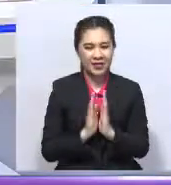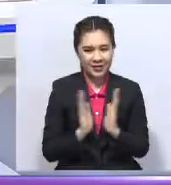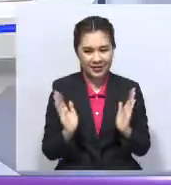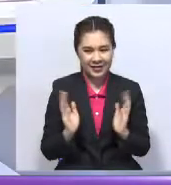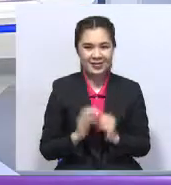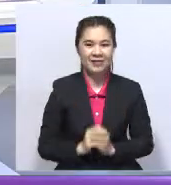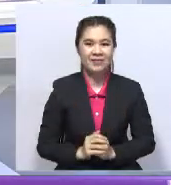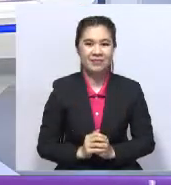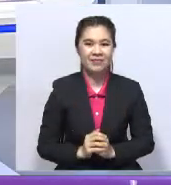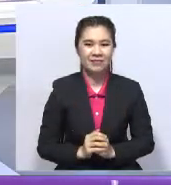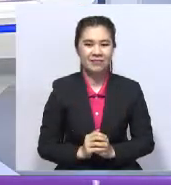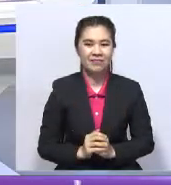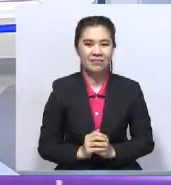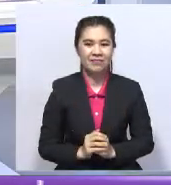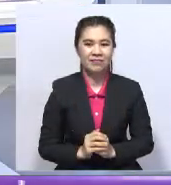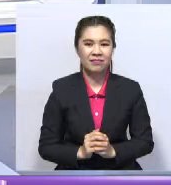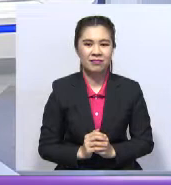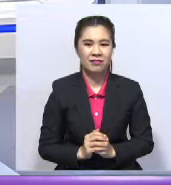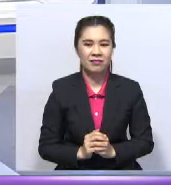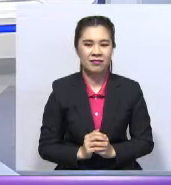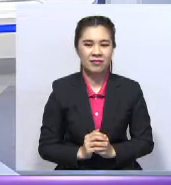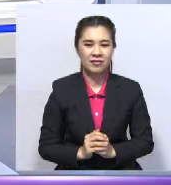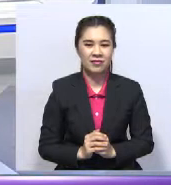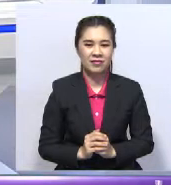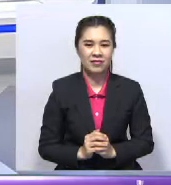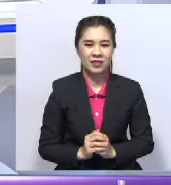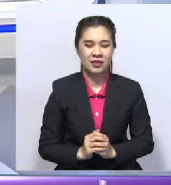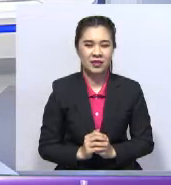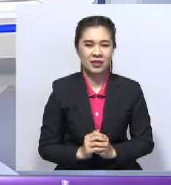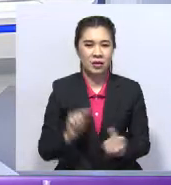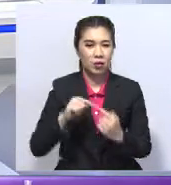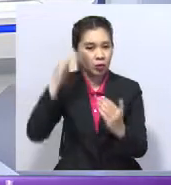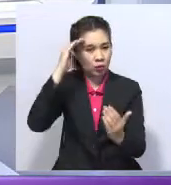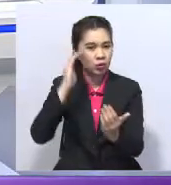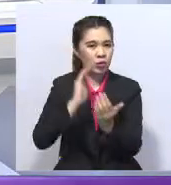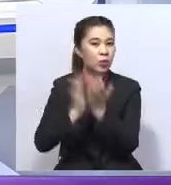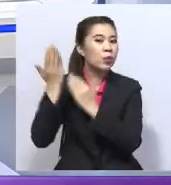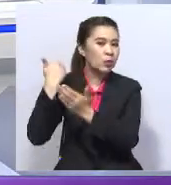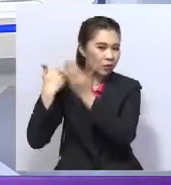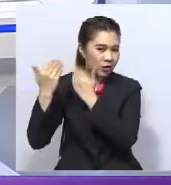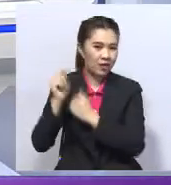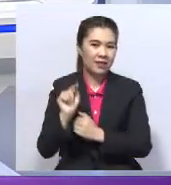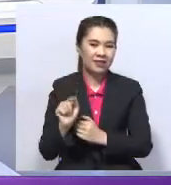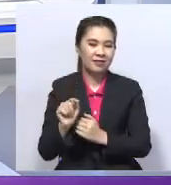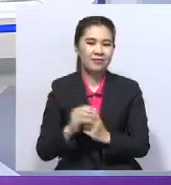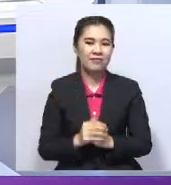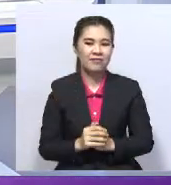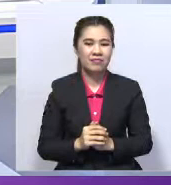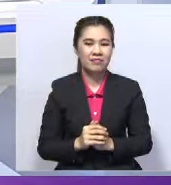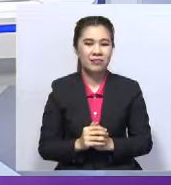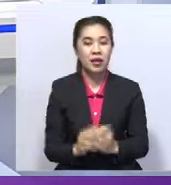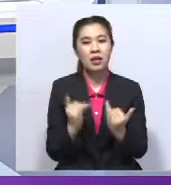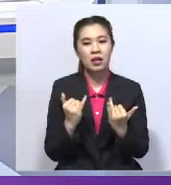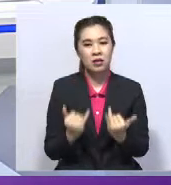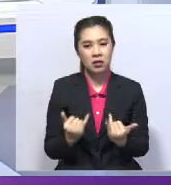คุณเสรีวิทย์ครับก็งอนแดงแข้งดำอย่างที่เมื่อกี้คุณเสรีวิทย์พูดไปนะครับก็เป็นตำรวจสมัยก่อน ใช่ เราจะเรียกว่าพลตระเวนนะครับปั